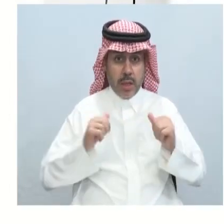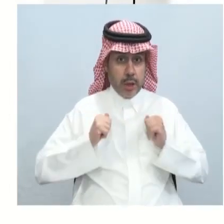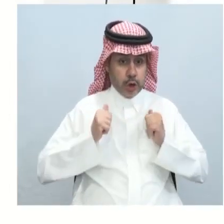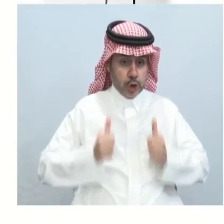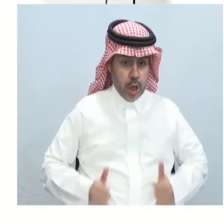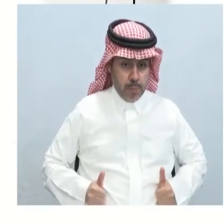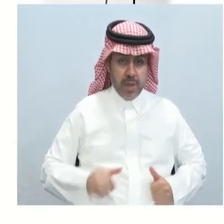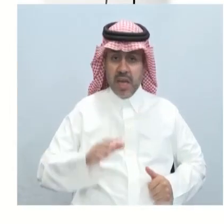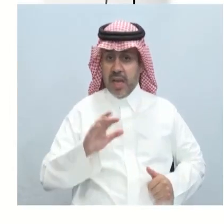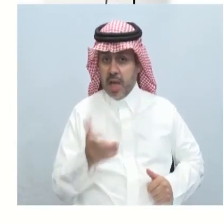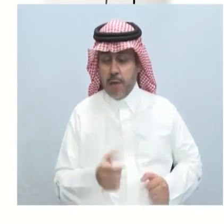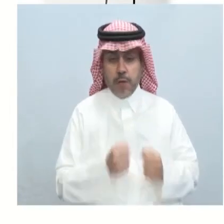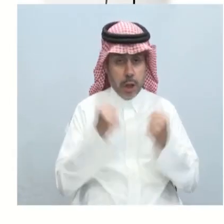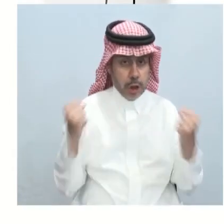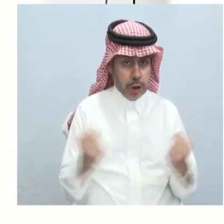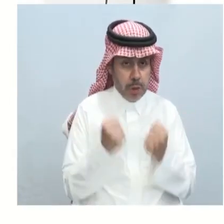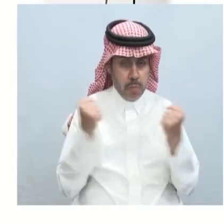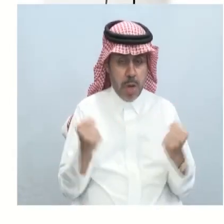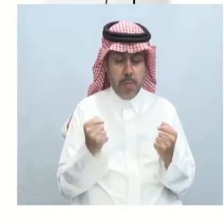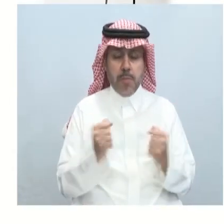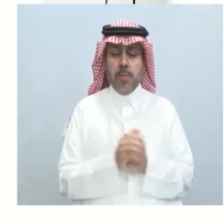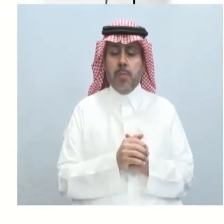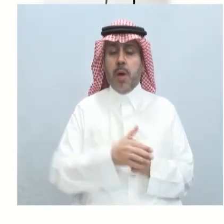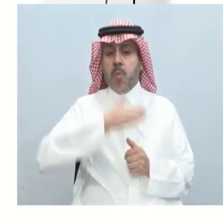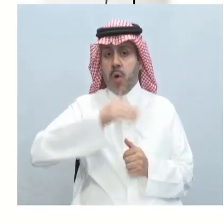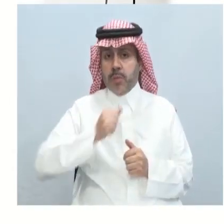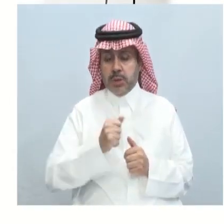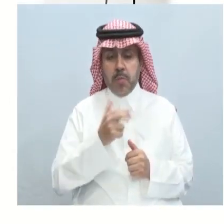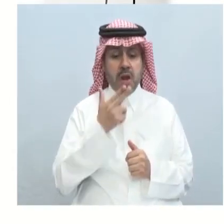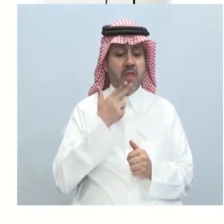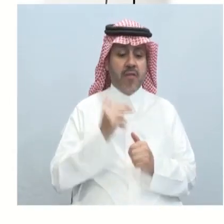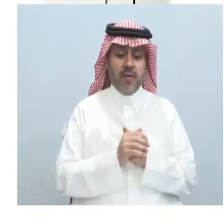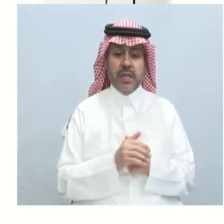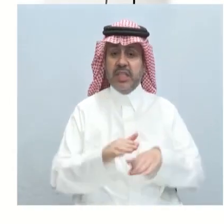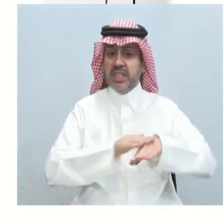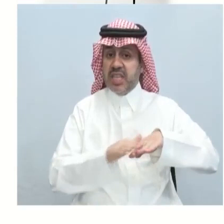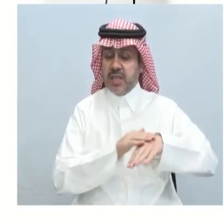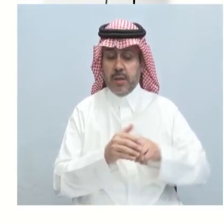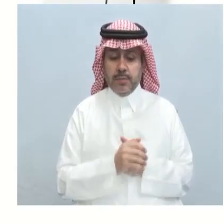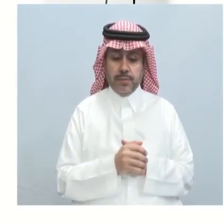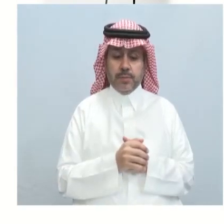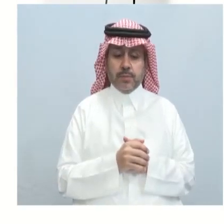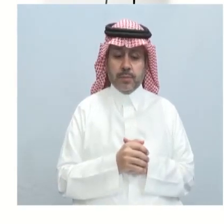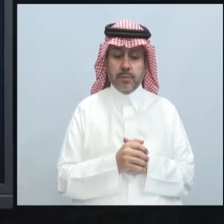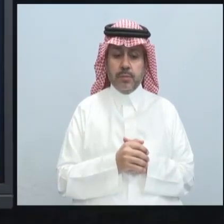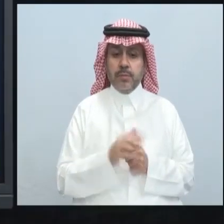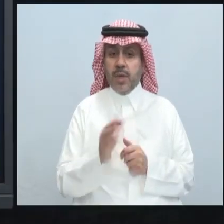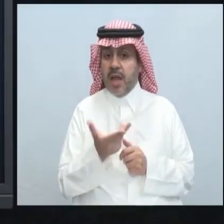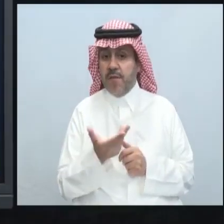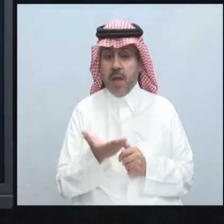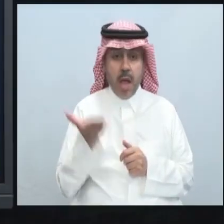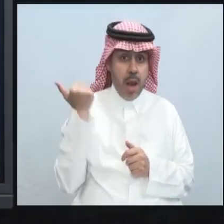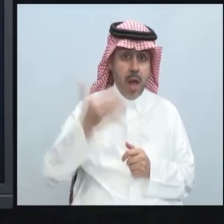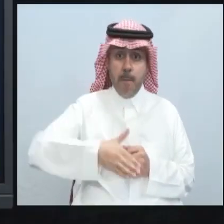كيفيه اهتمام النبي صلى الله عليه وسلم بنظافه جسده احسنتم كيف كان النبي